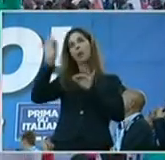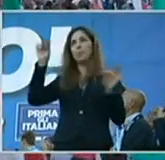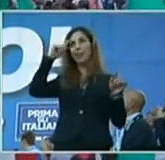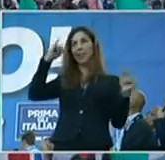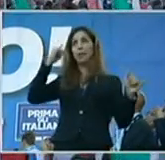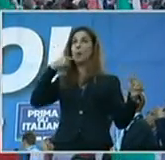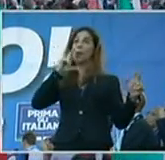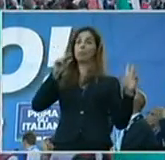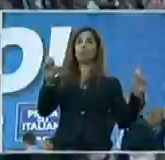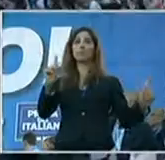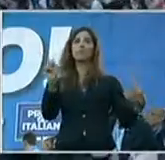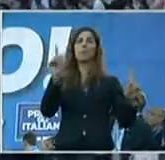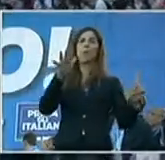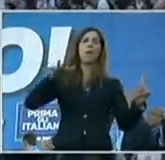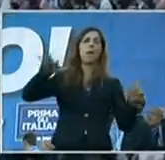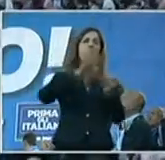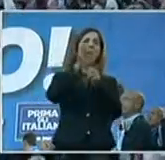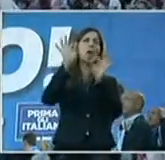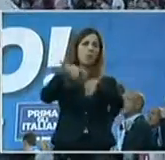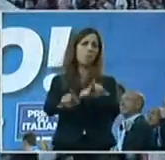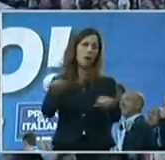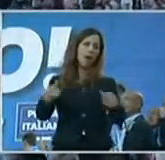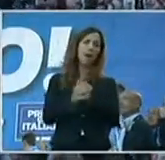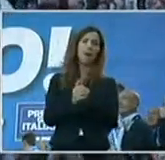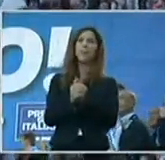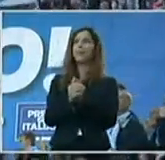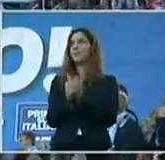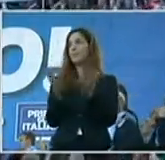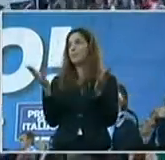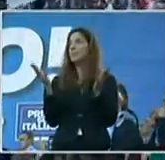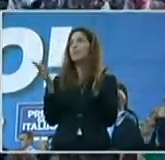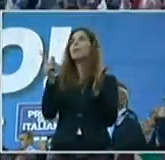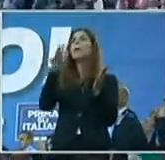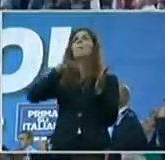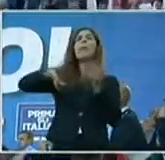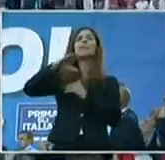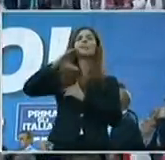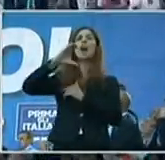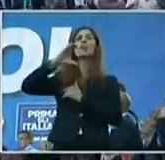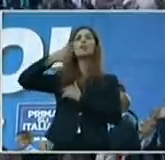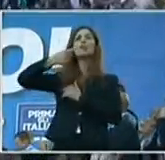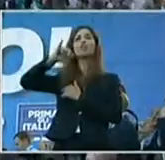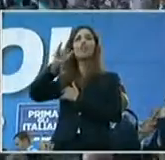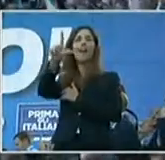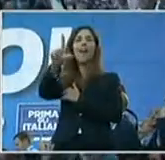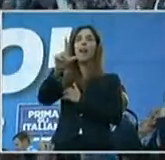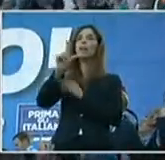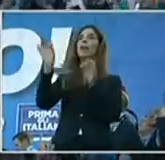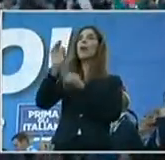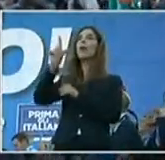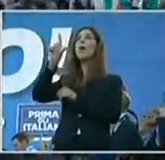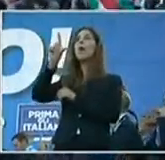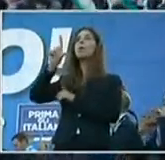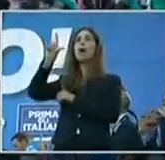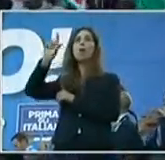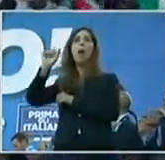diceva non la riempiranno mai. Era la piazza della CGIL, era la piazza di Luciano Lama, era la